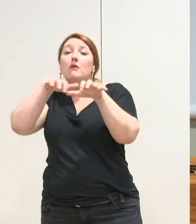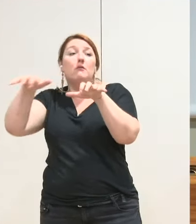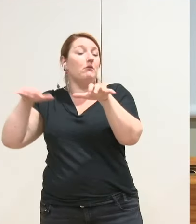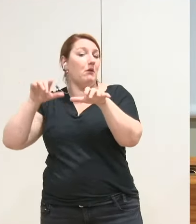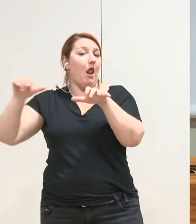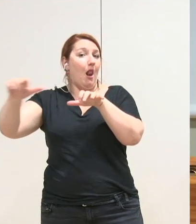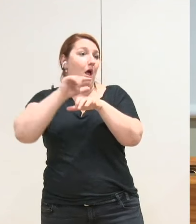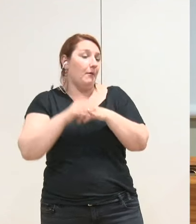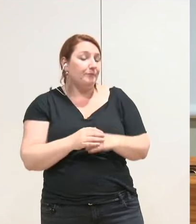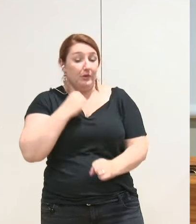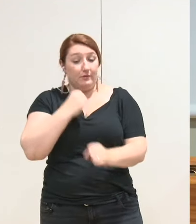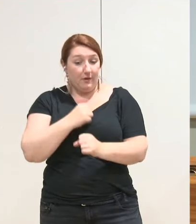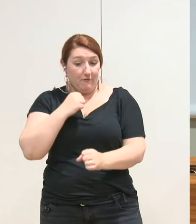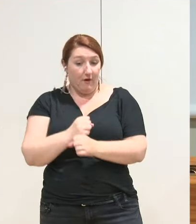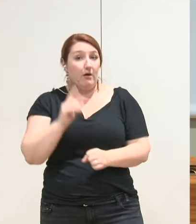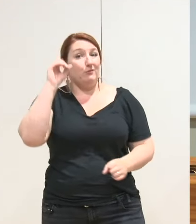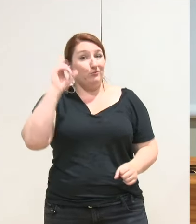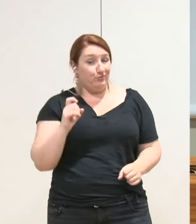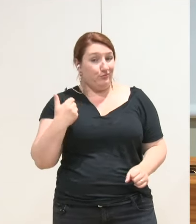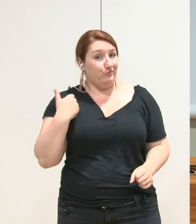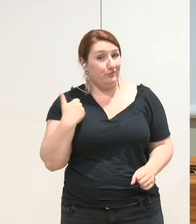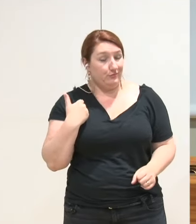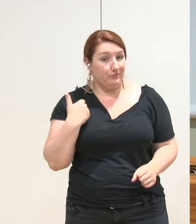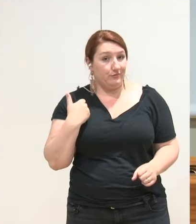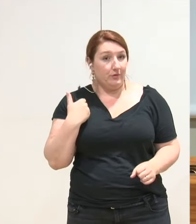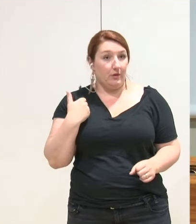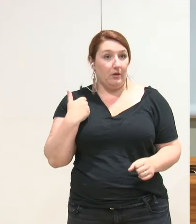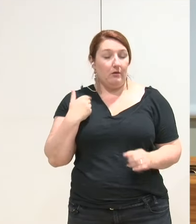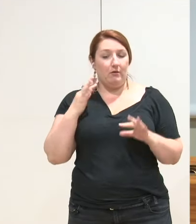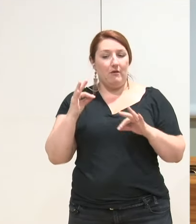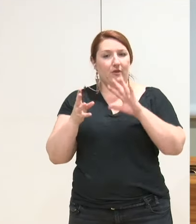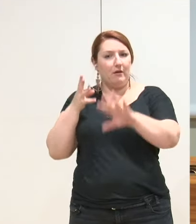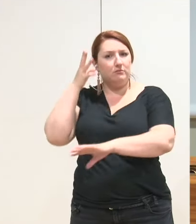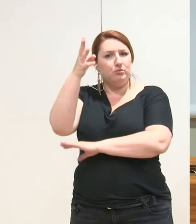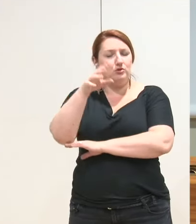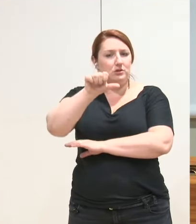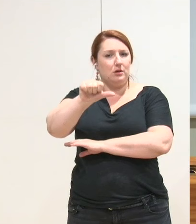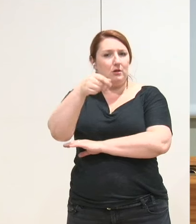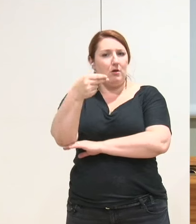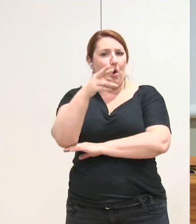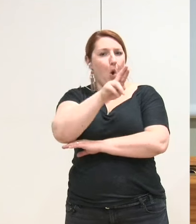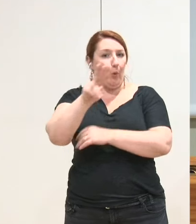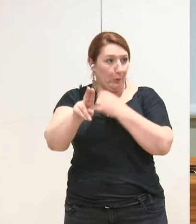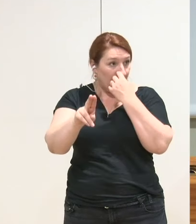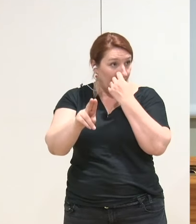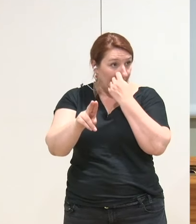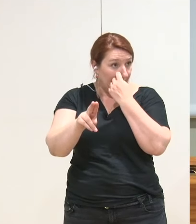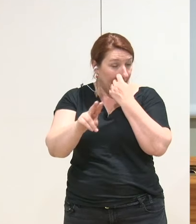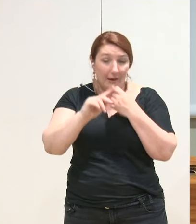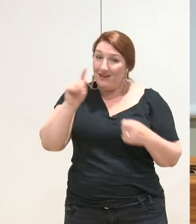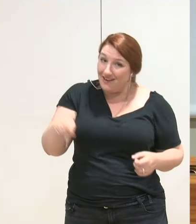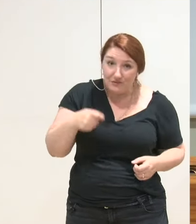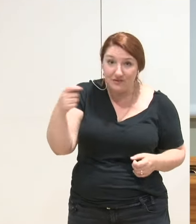et dans le travail que nous avons entamé sur le projet de rénovation urbaine évidemment le